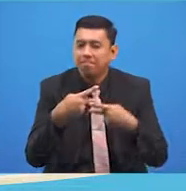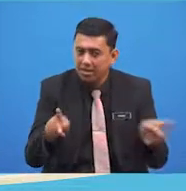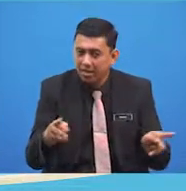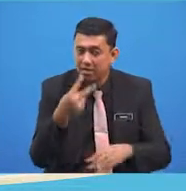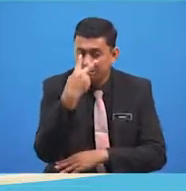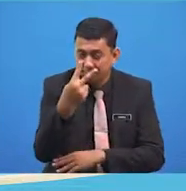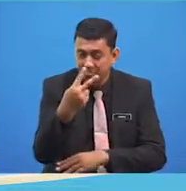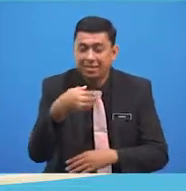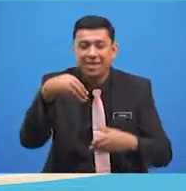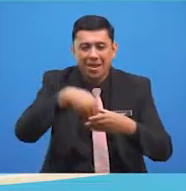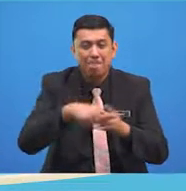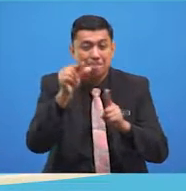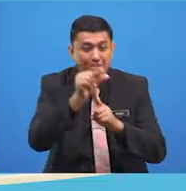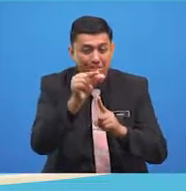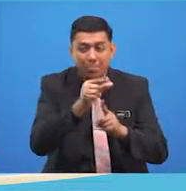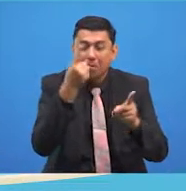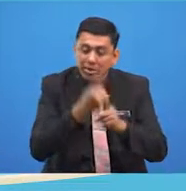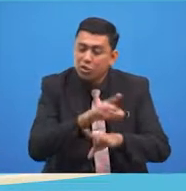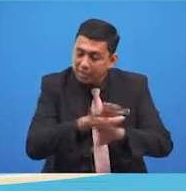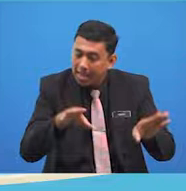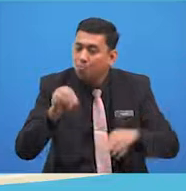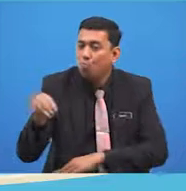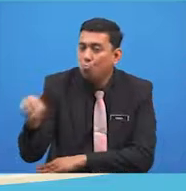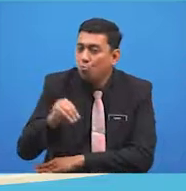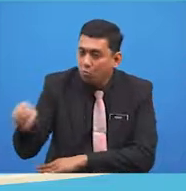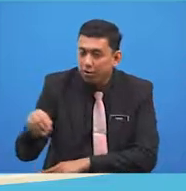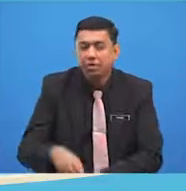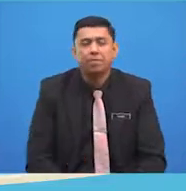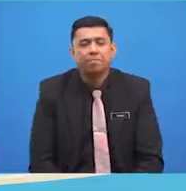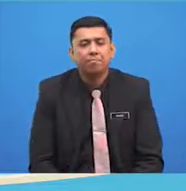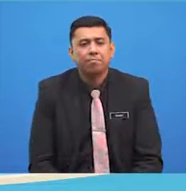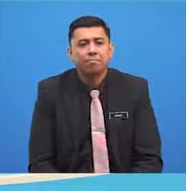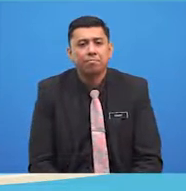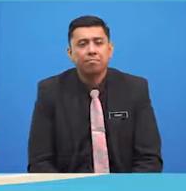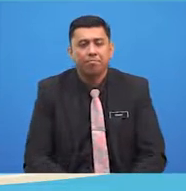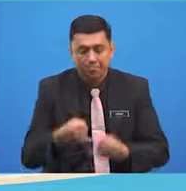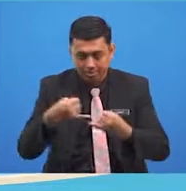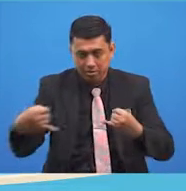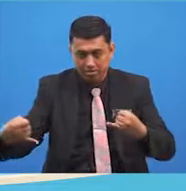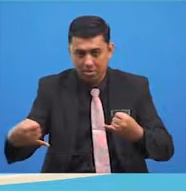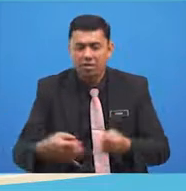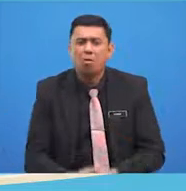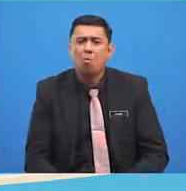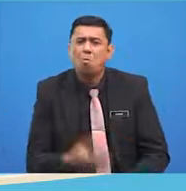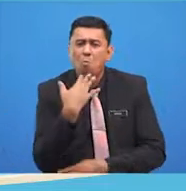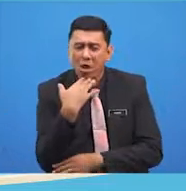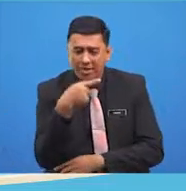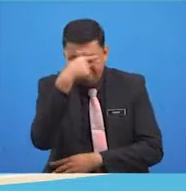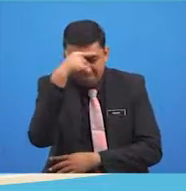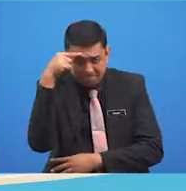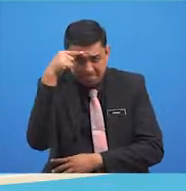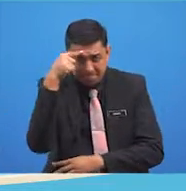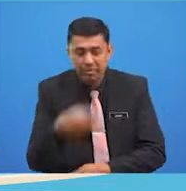tetapi dalam Google. Betul tak, murid-murid? Arang batu merupakan sejenis pepejal hitam dan